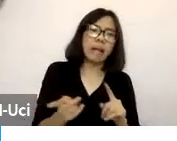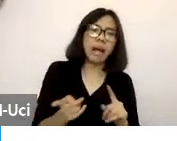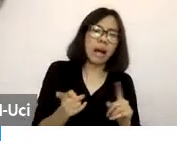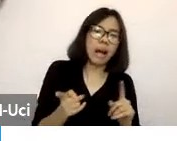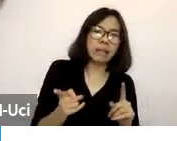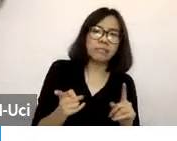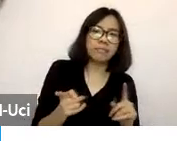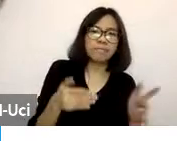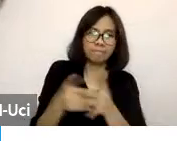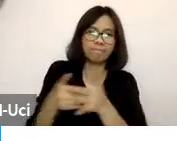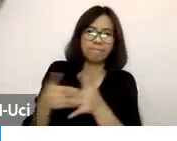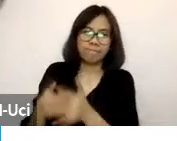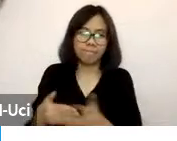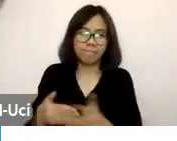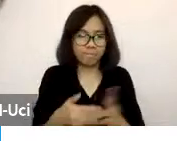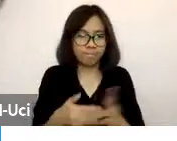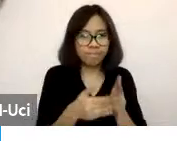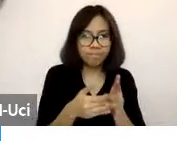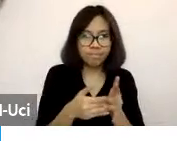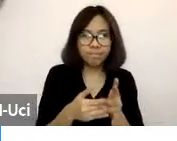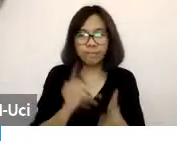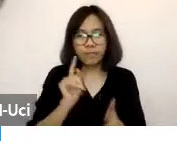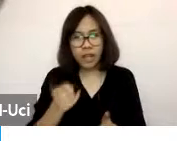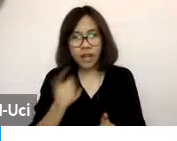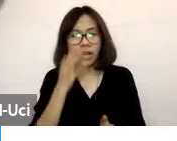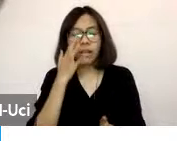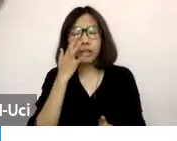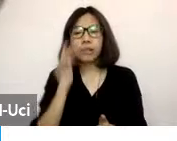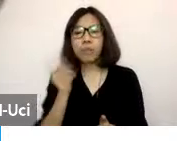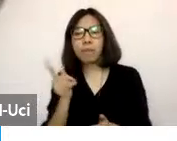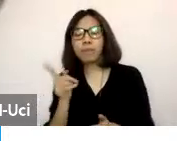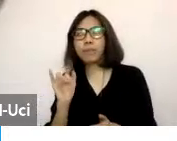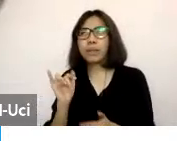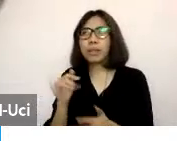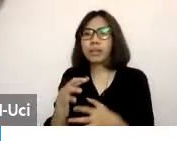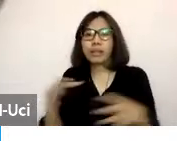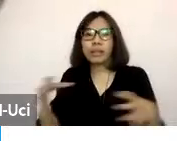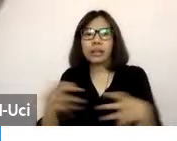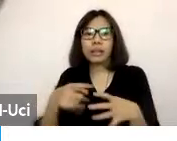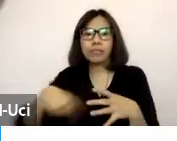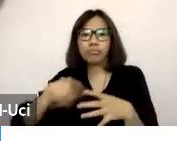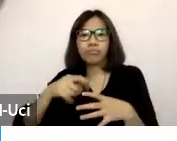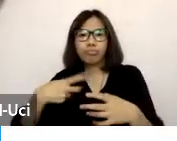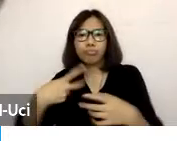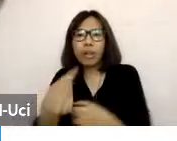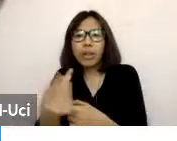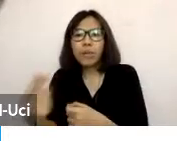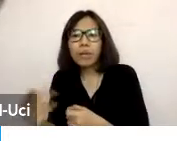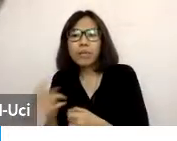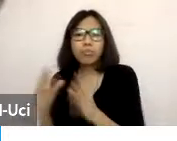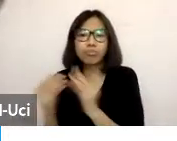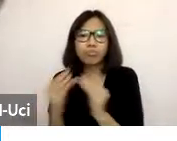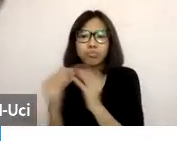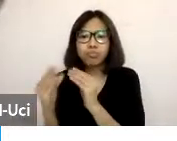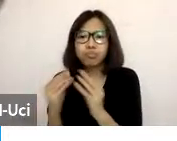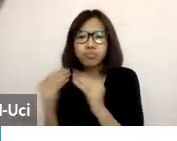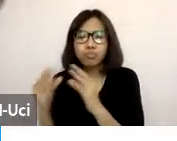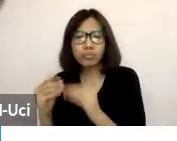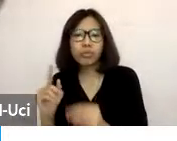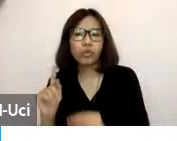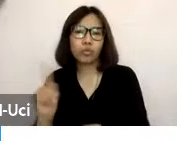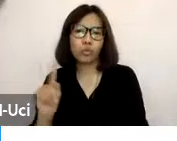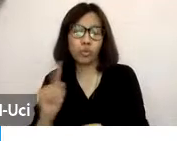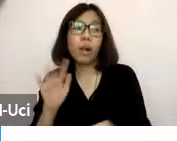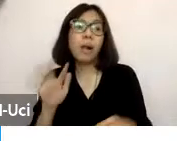untuk barangkali forum shopping akan ada di situ dan kemudian Bagaimana merelasikan atau kemudian Kemudian